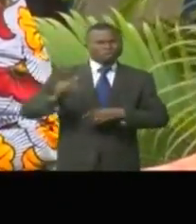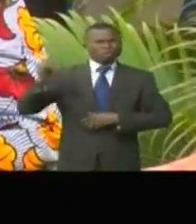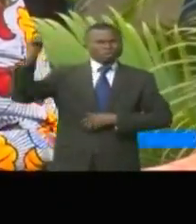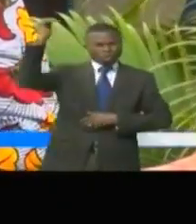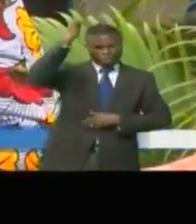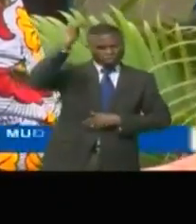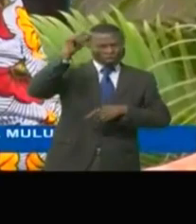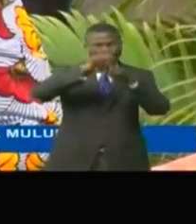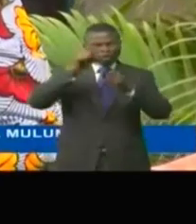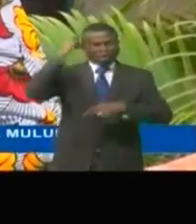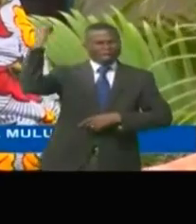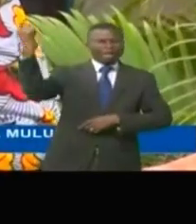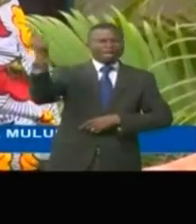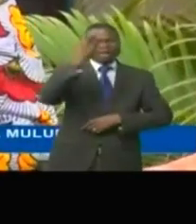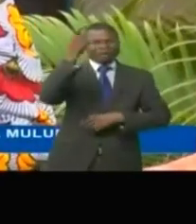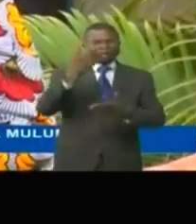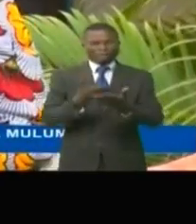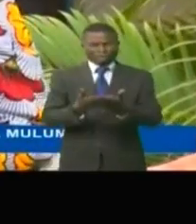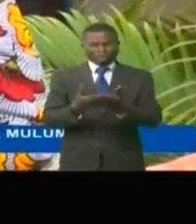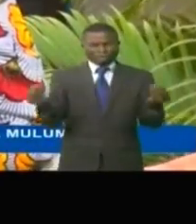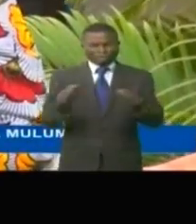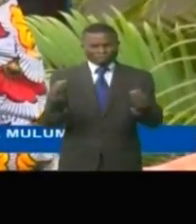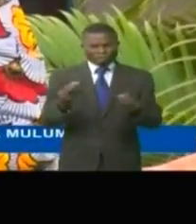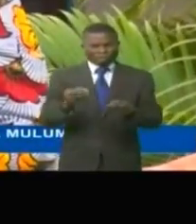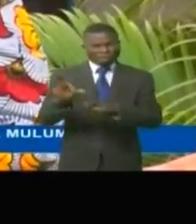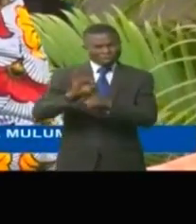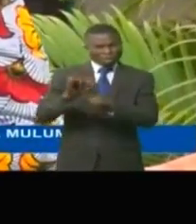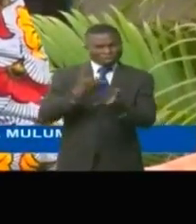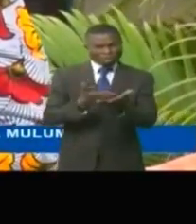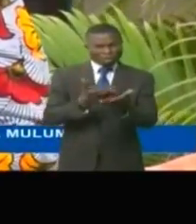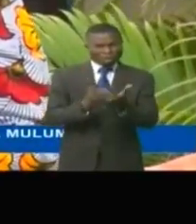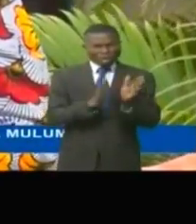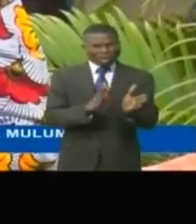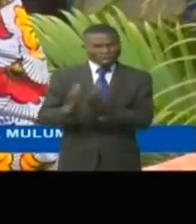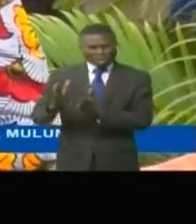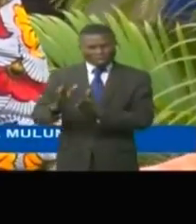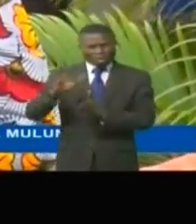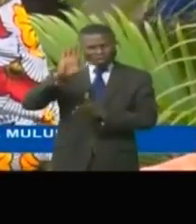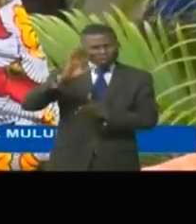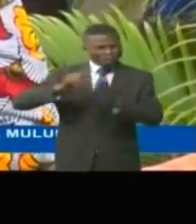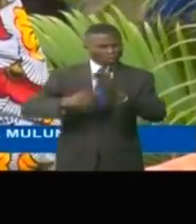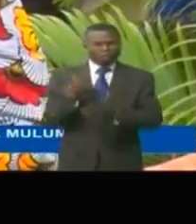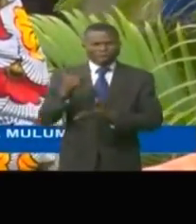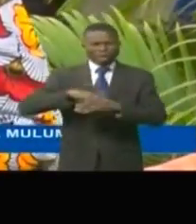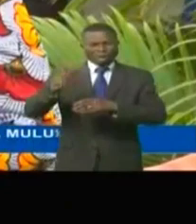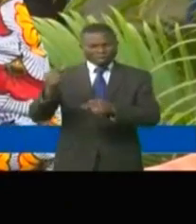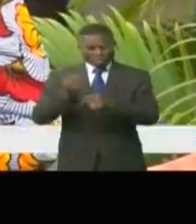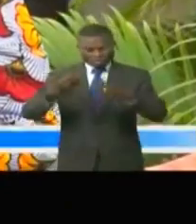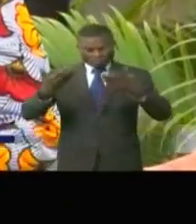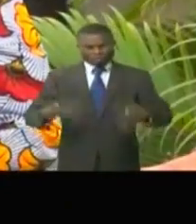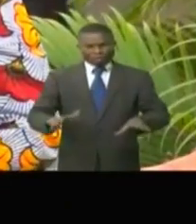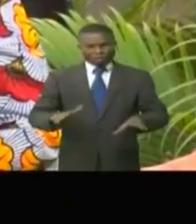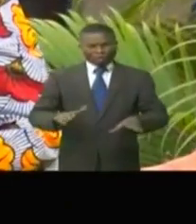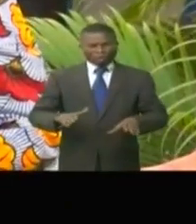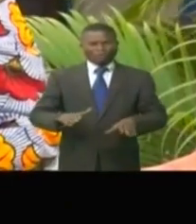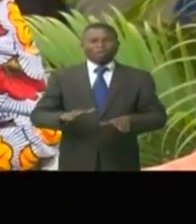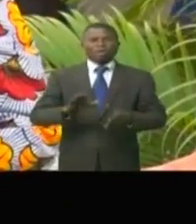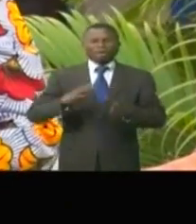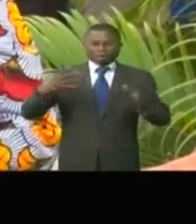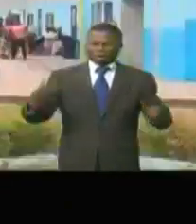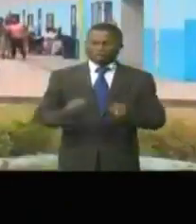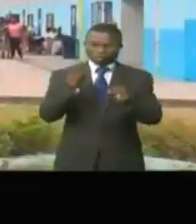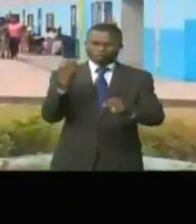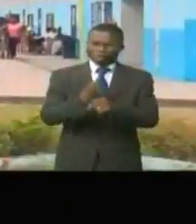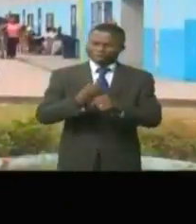et au niveau international. Parce que cette formation les prépare directement, après le travail, à pouvoir trouver de